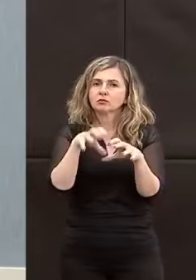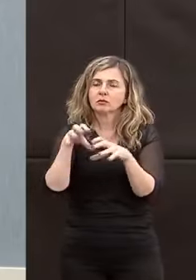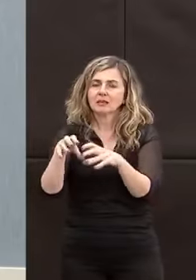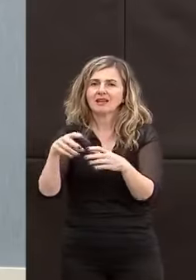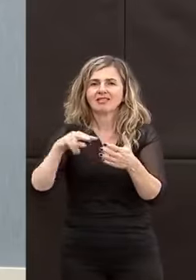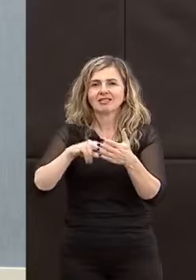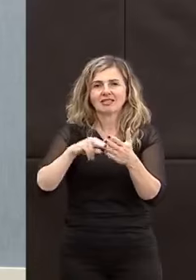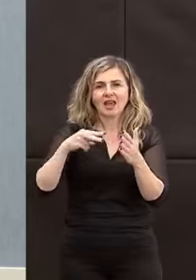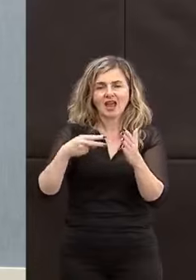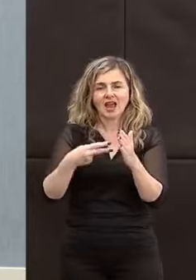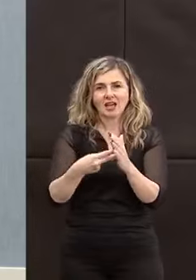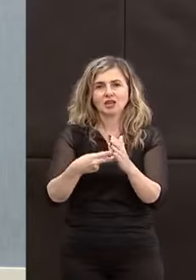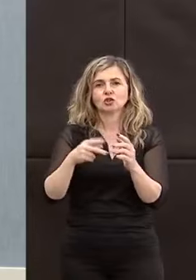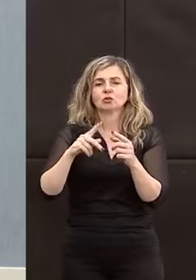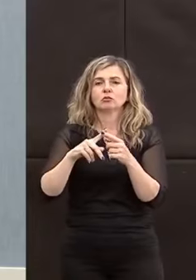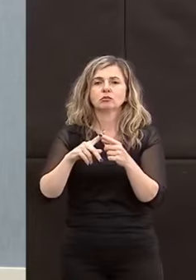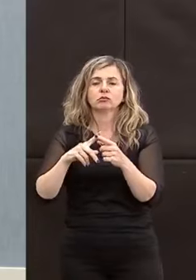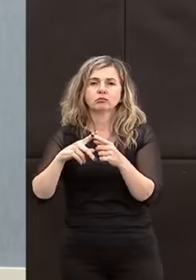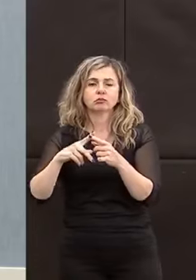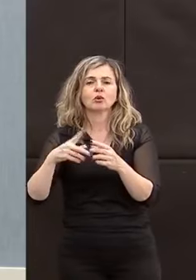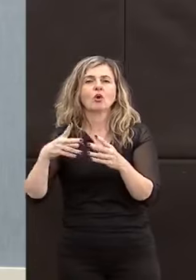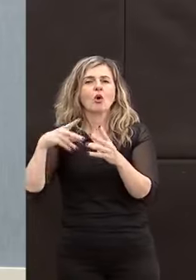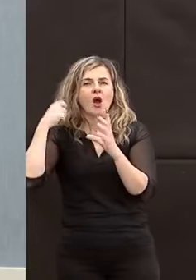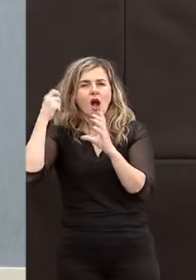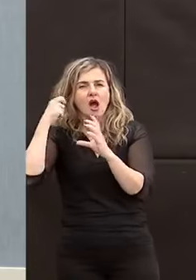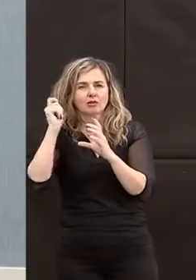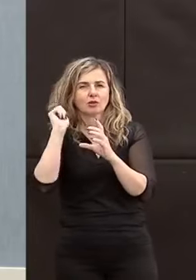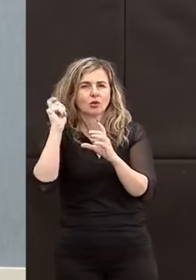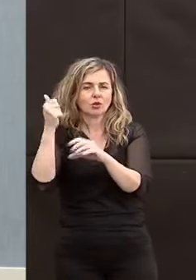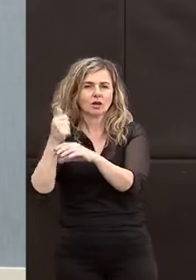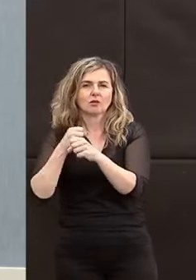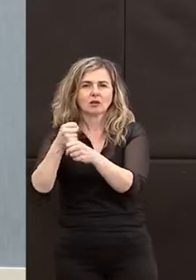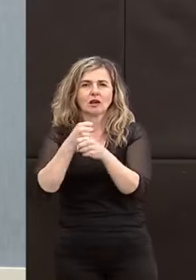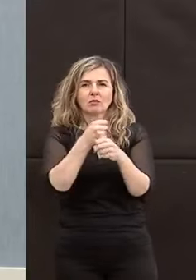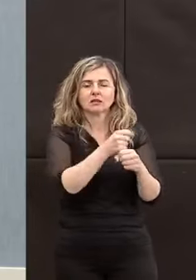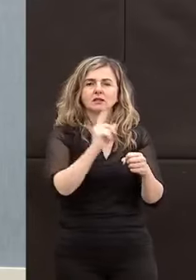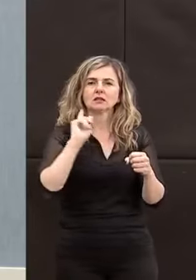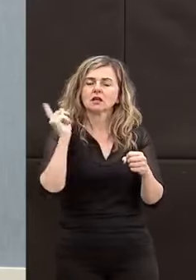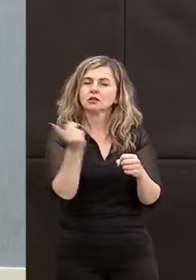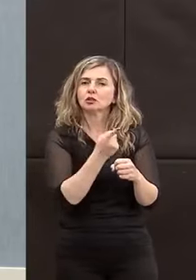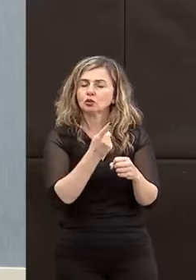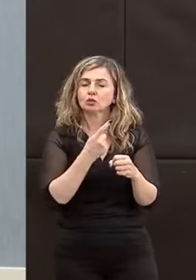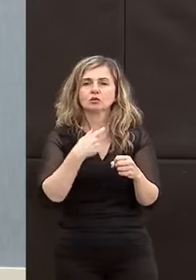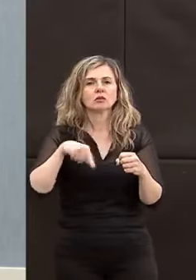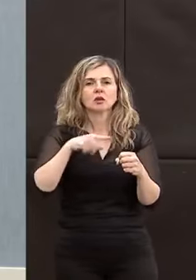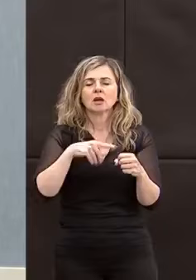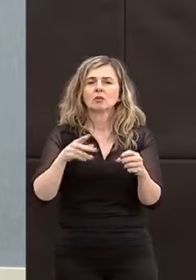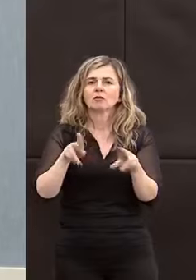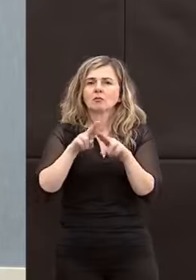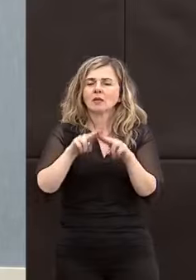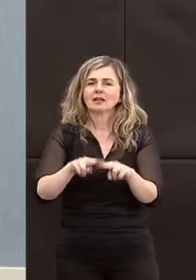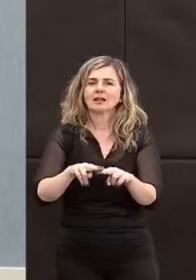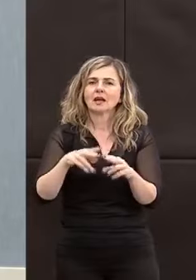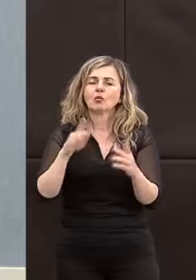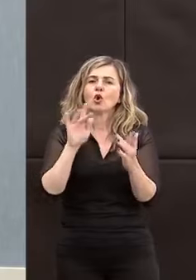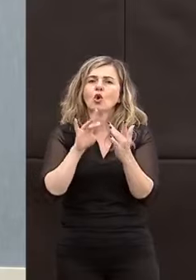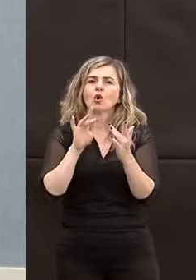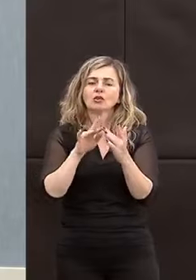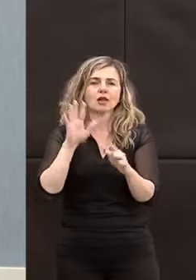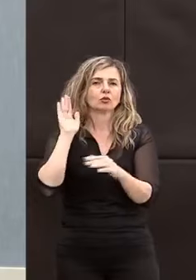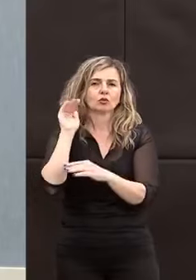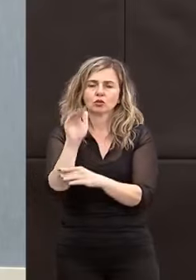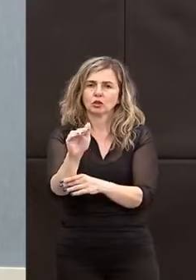che vede impegnati tutti gli stakeholder con con i quali siamo costantemente e quotidianamente in contatto perché quando si parla soprattutto